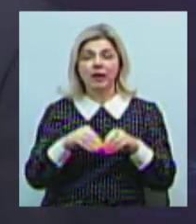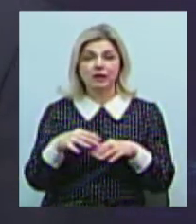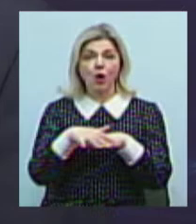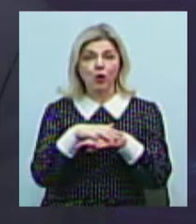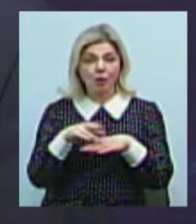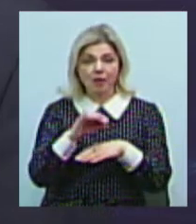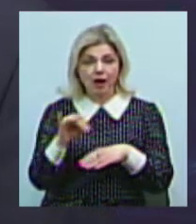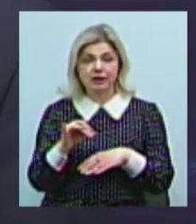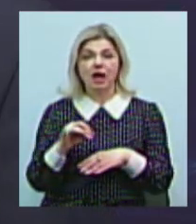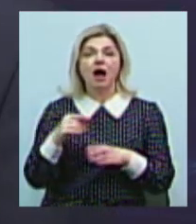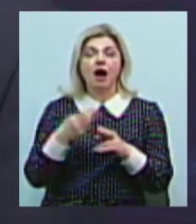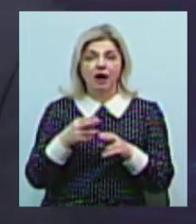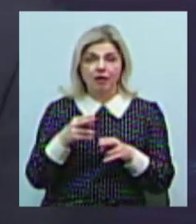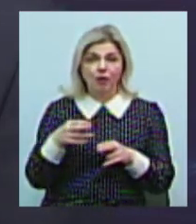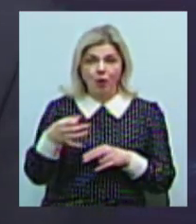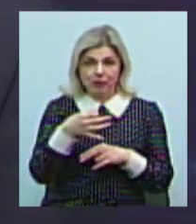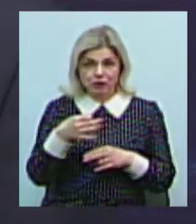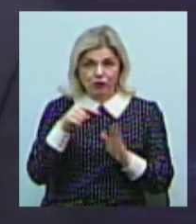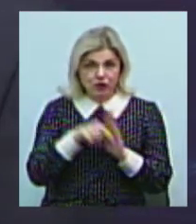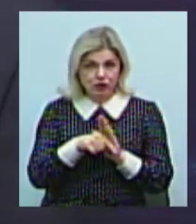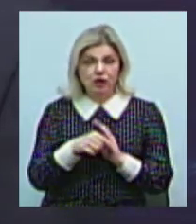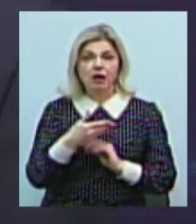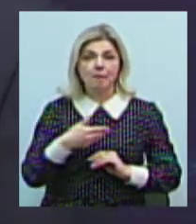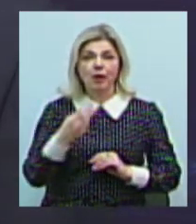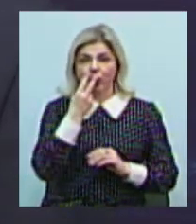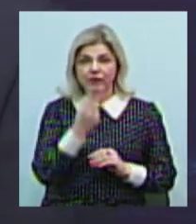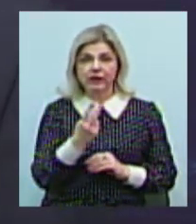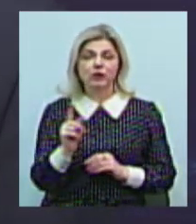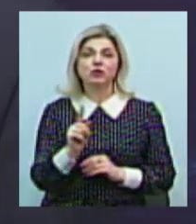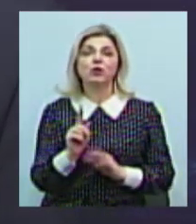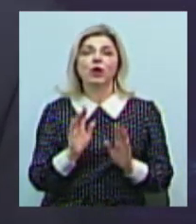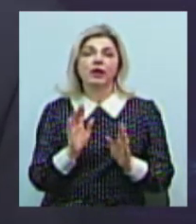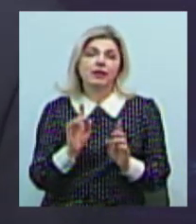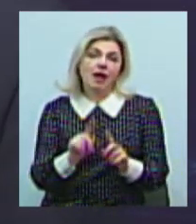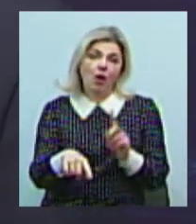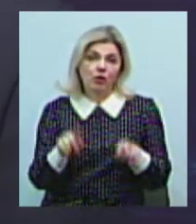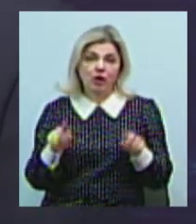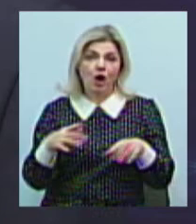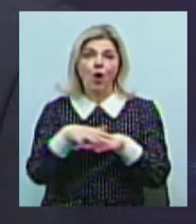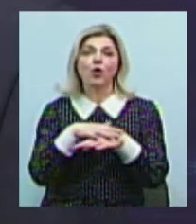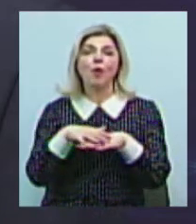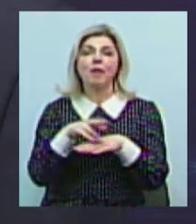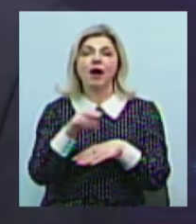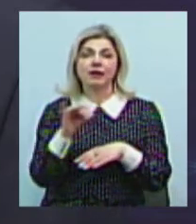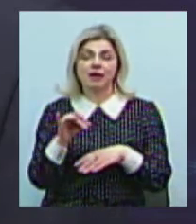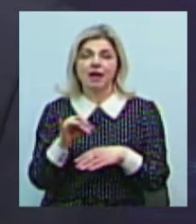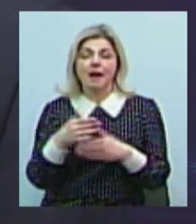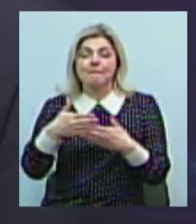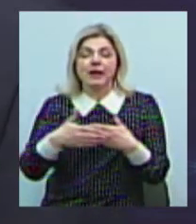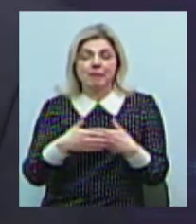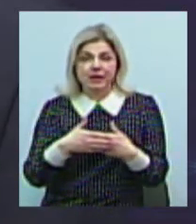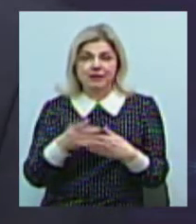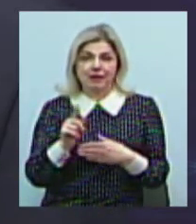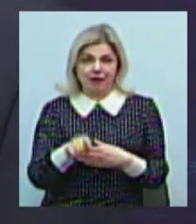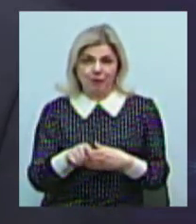городов областного значения, мы увидели, что только некоторые громады приблизились к